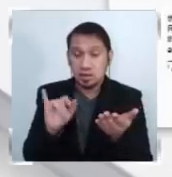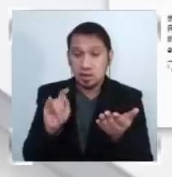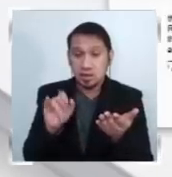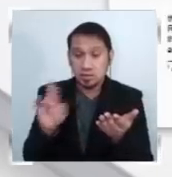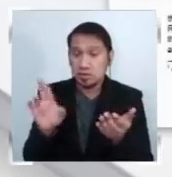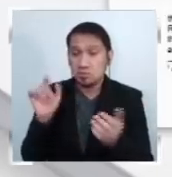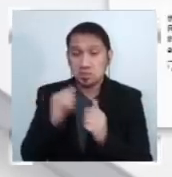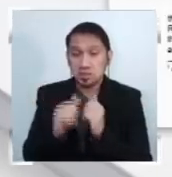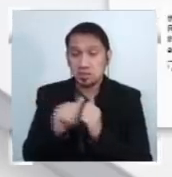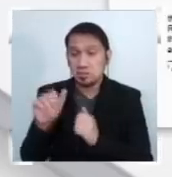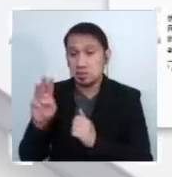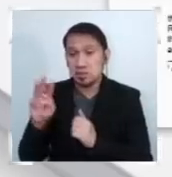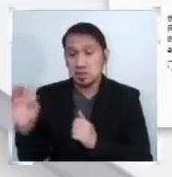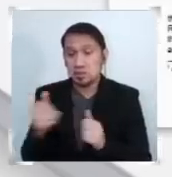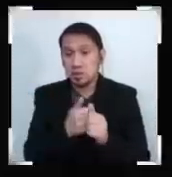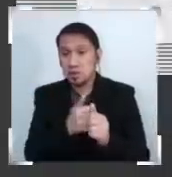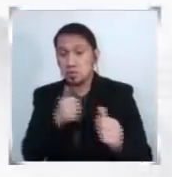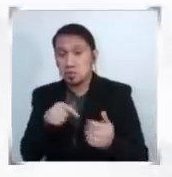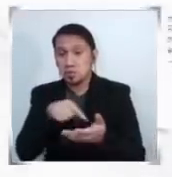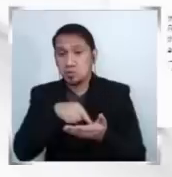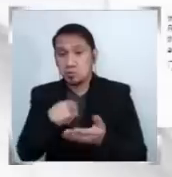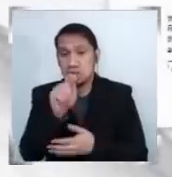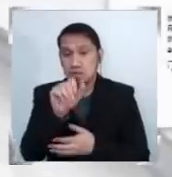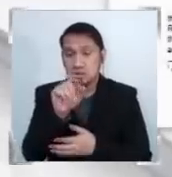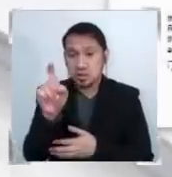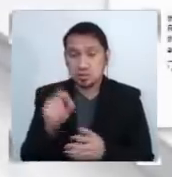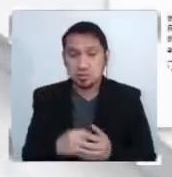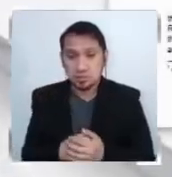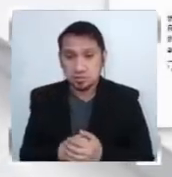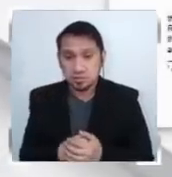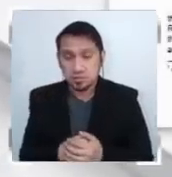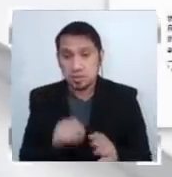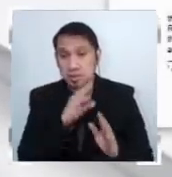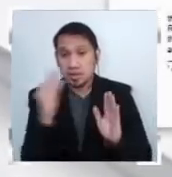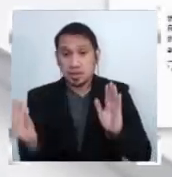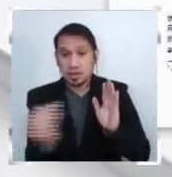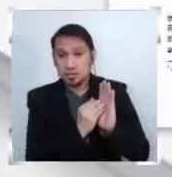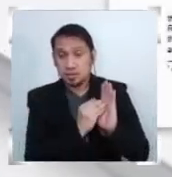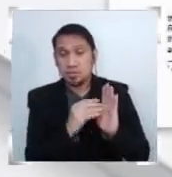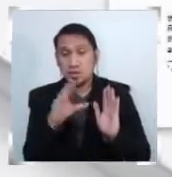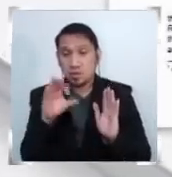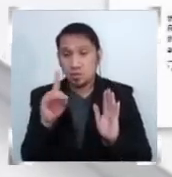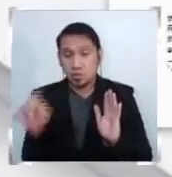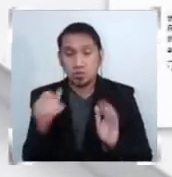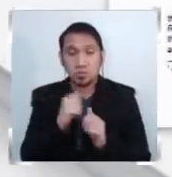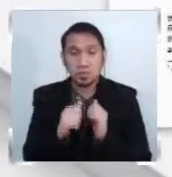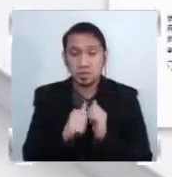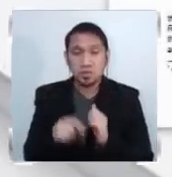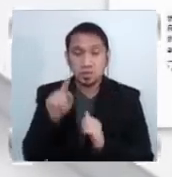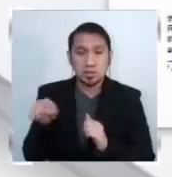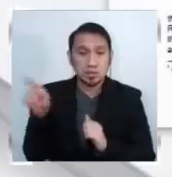buwis, kaya maituturing itong moral turpitude. Nakasala din daw sa Omnibus Election Code na disqualified din daw ang